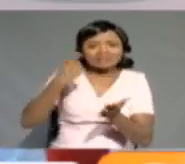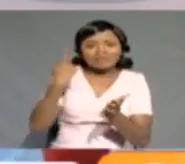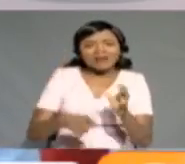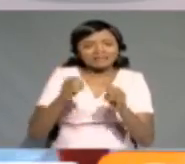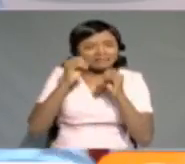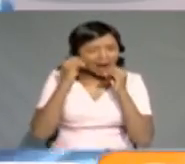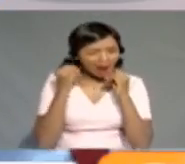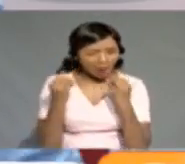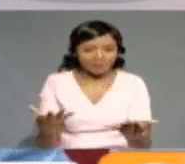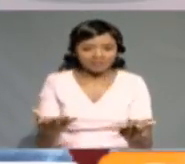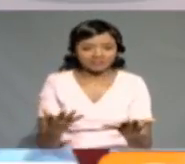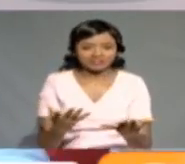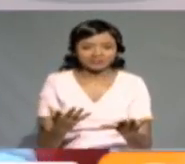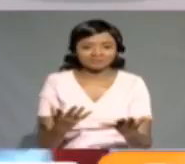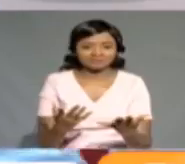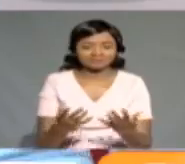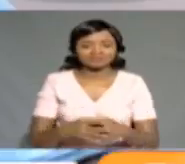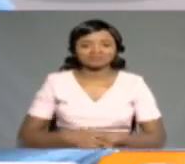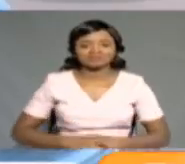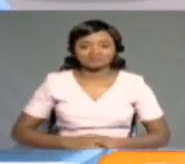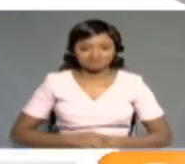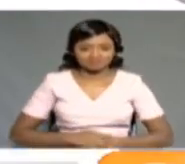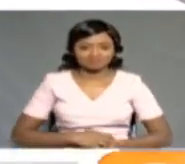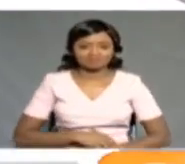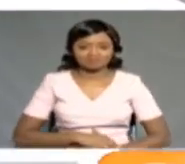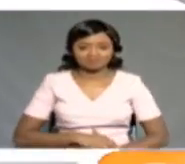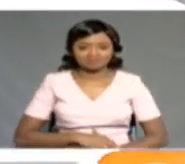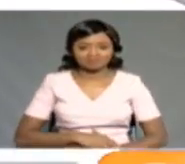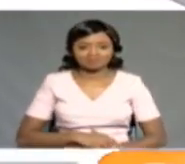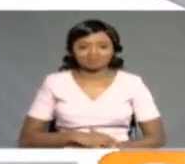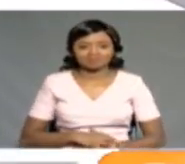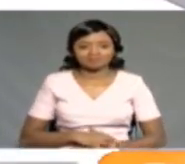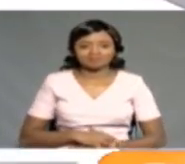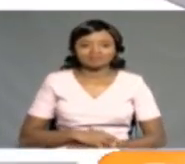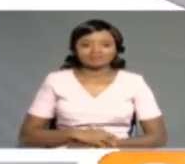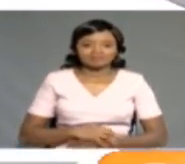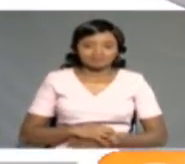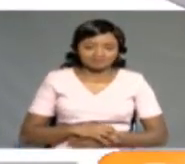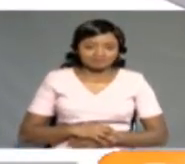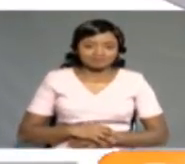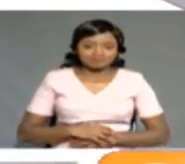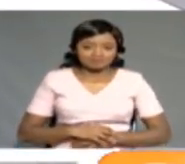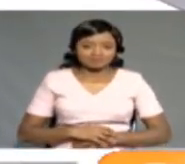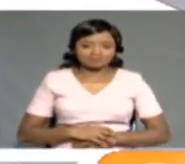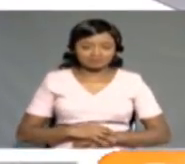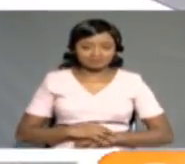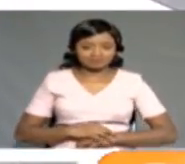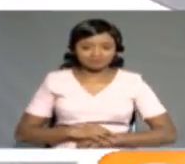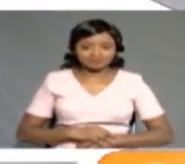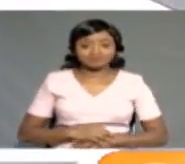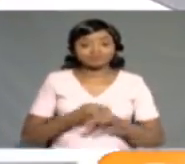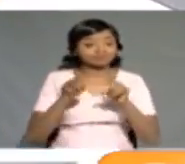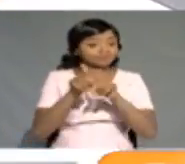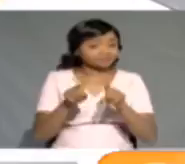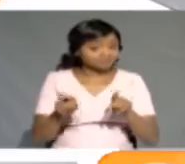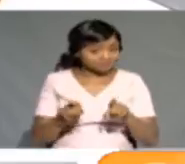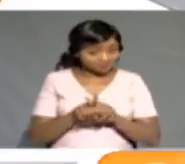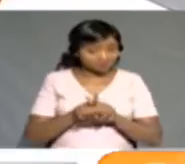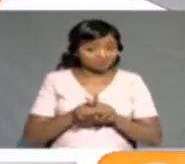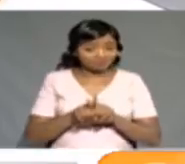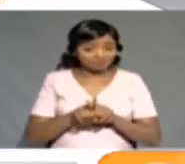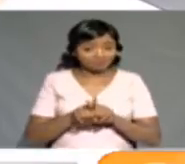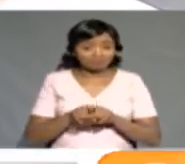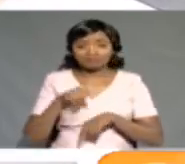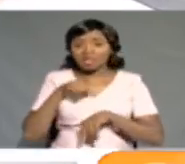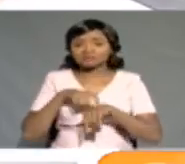nkilia kushuki the last yeah. you can allow inakuja kuwa allowance. Inakuwa ni aheri. Bei ya mwisho ya. Na pia mtu